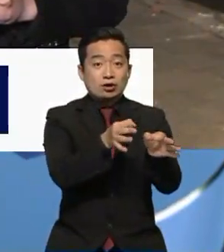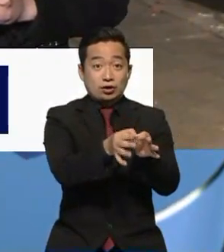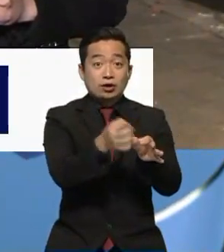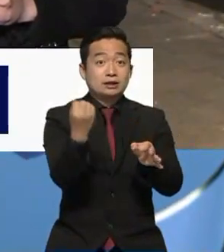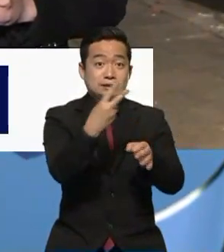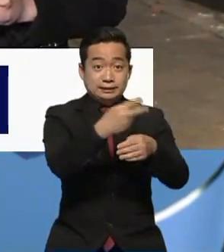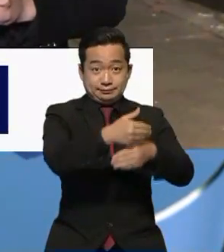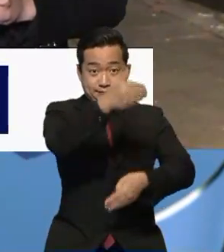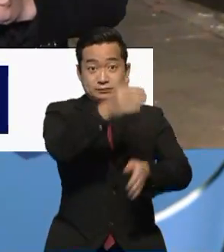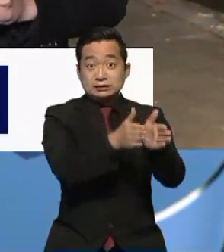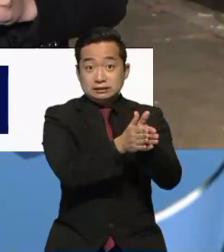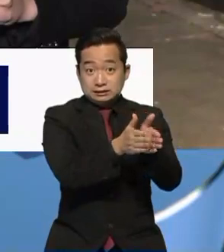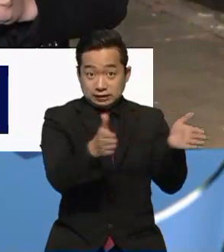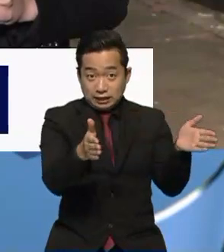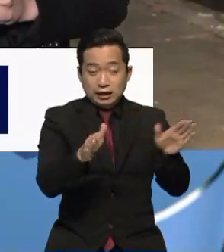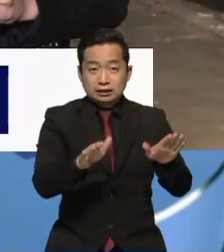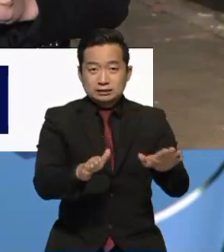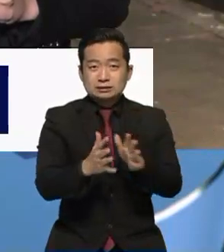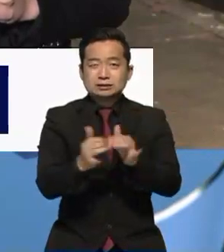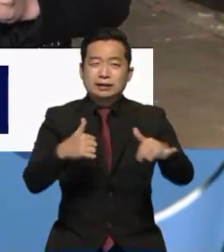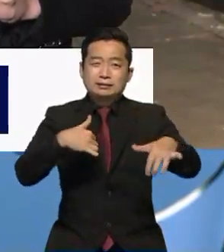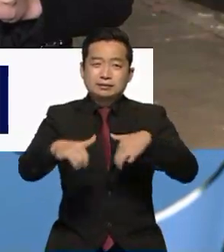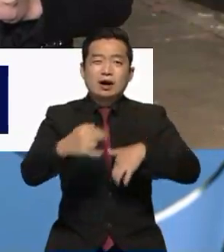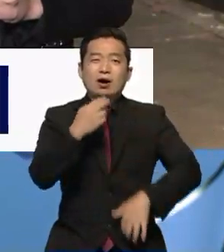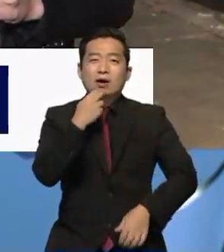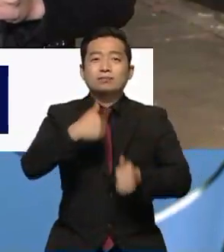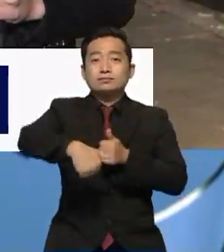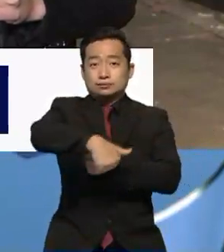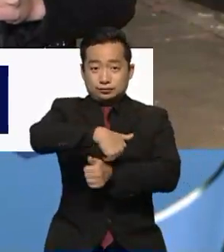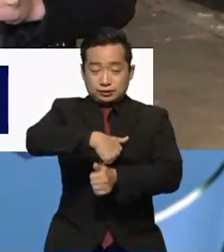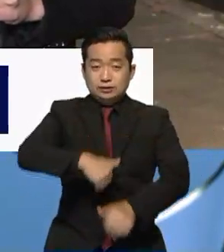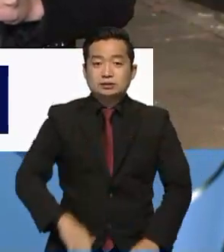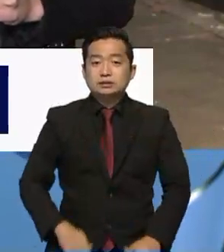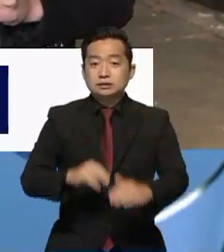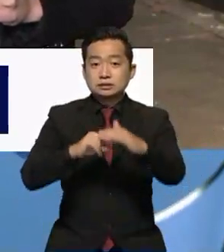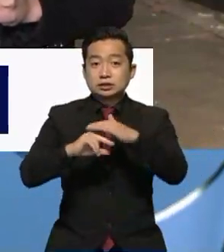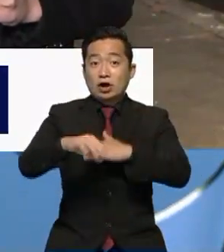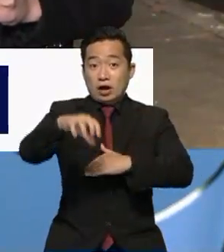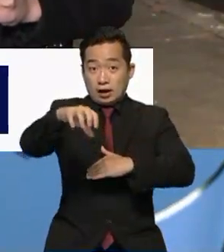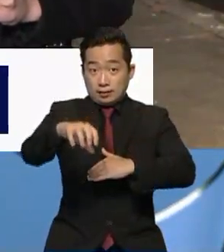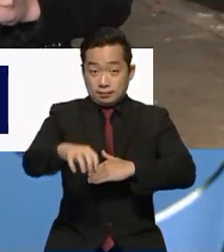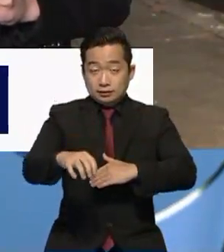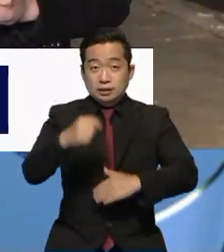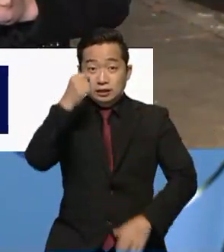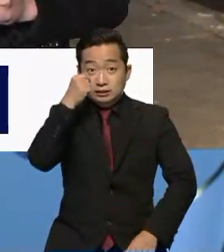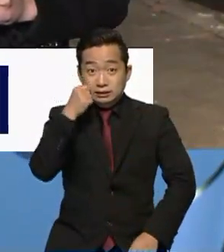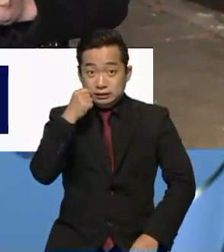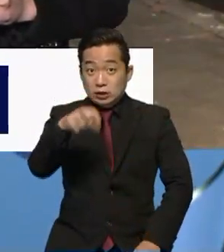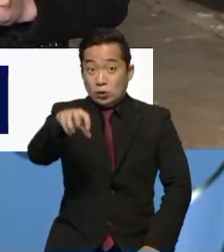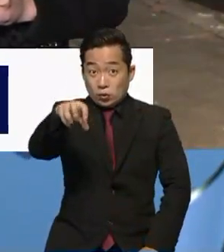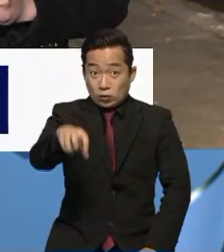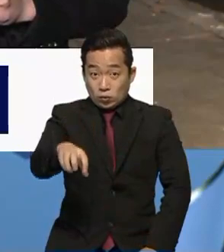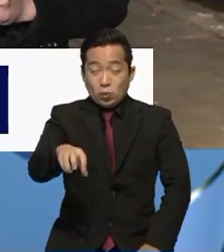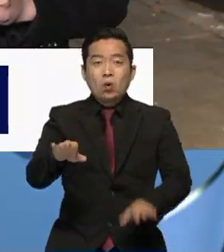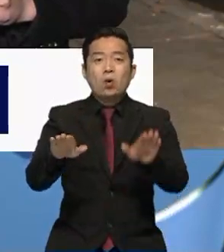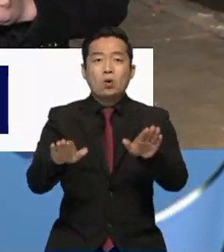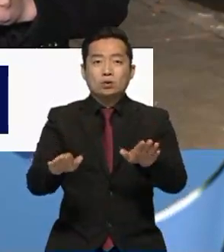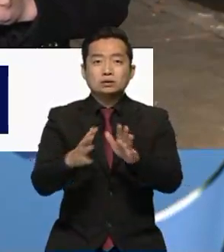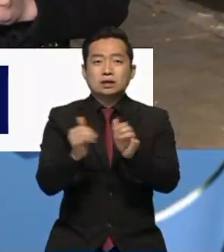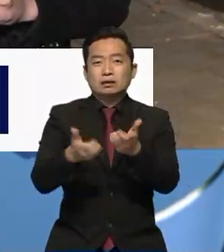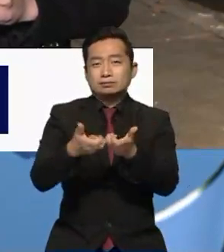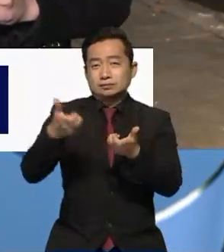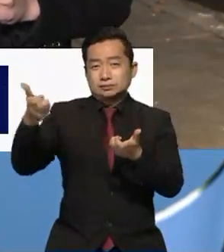재개했지만 이곳은 여전히 한산한 분위기입니다. 이태원 역 앞에 마련된 추모 공간은 오늘도 떠나간 이들을